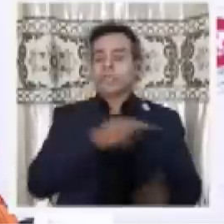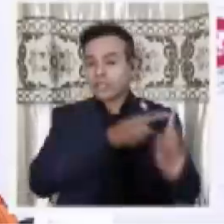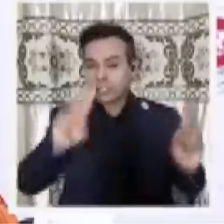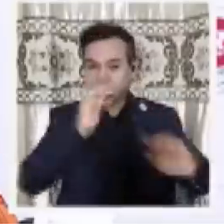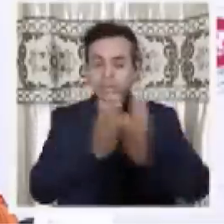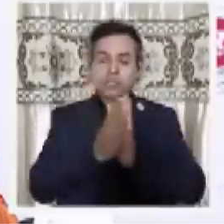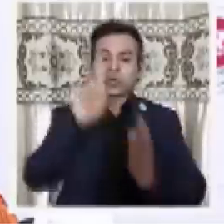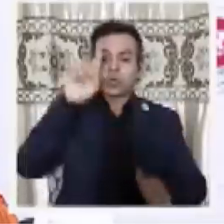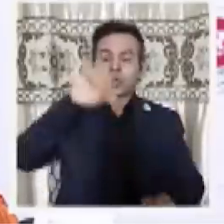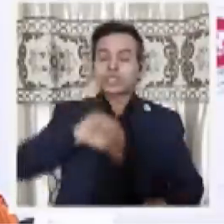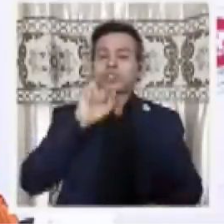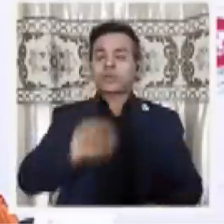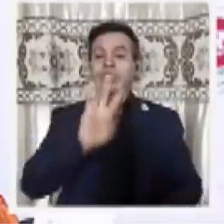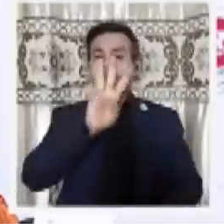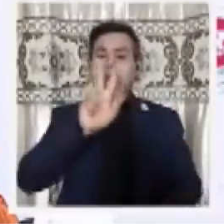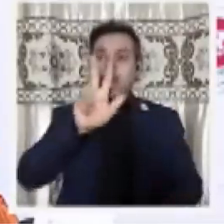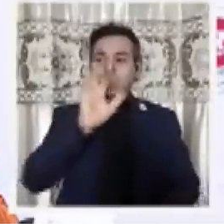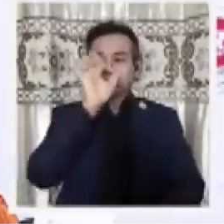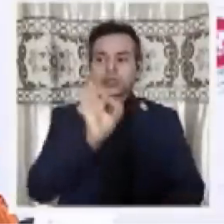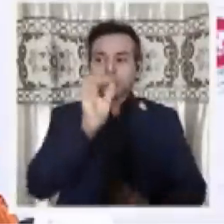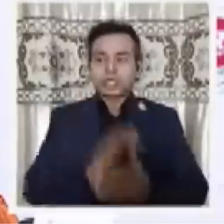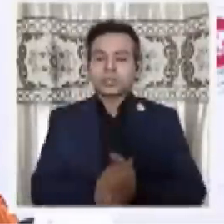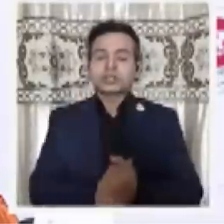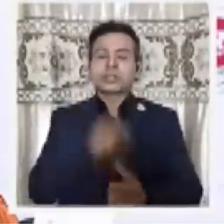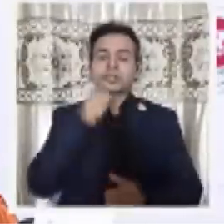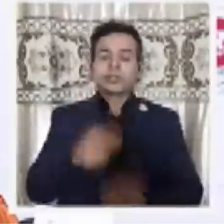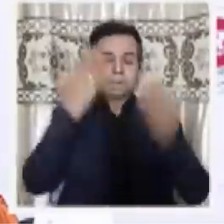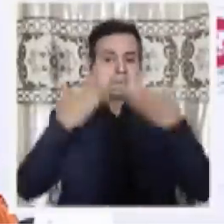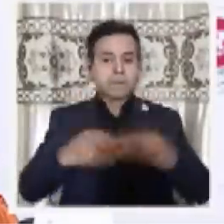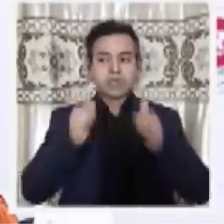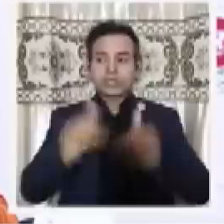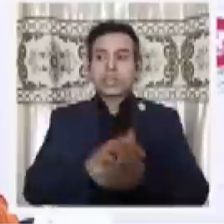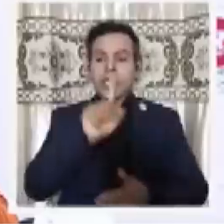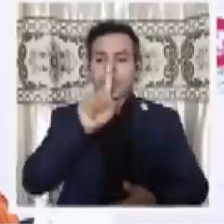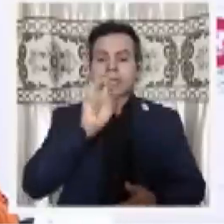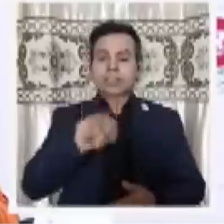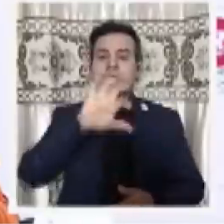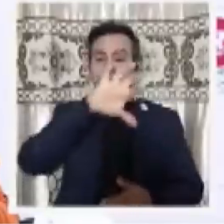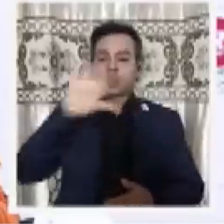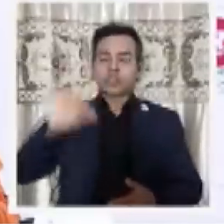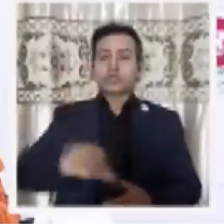1,68,645 জন। 24 ঘন্টা শনাক্তের হার 22.98% এবং এ পর্যন্ত শনাক্তের হার